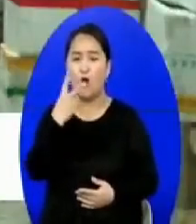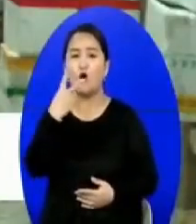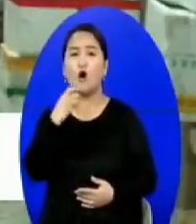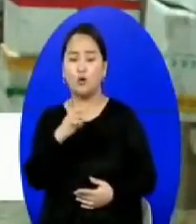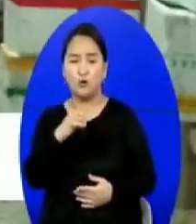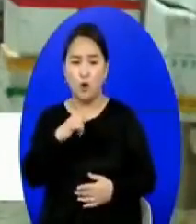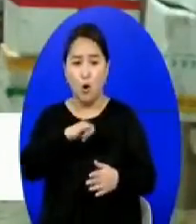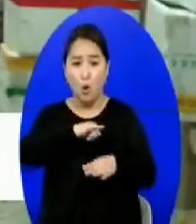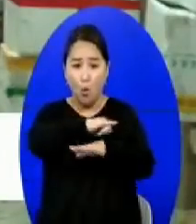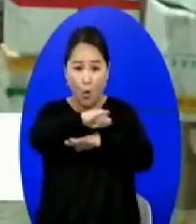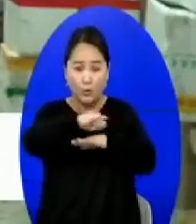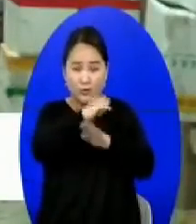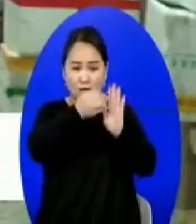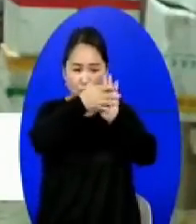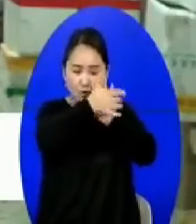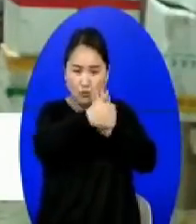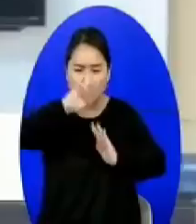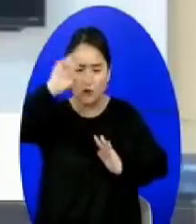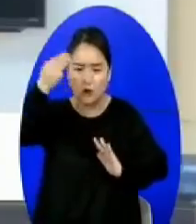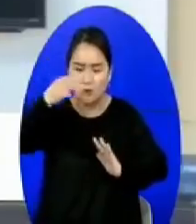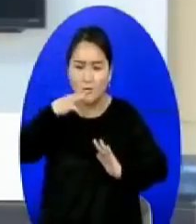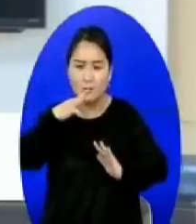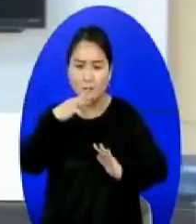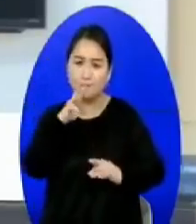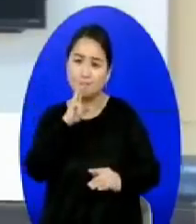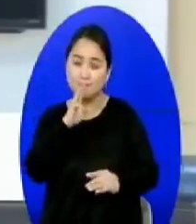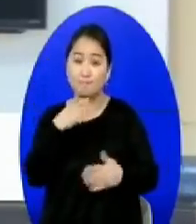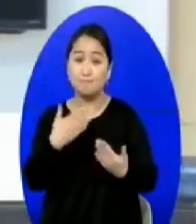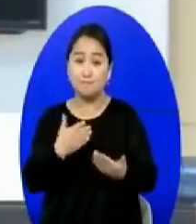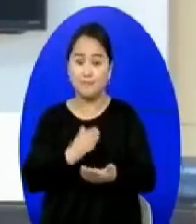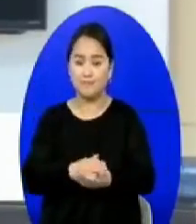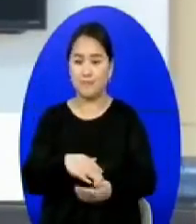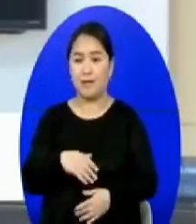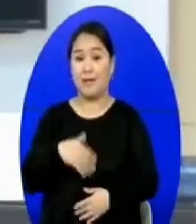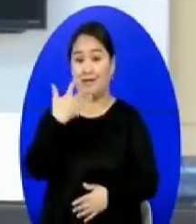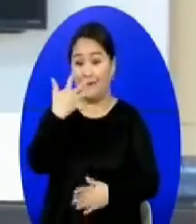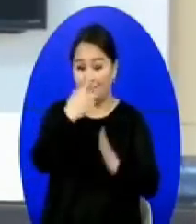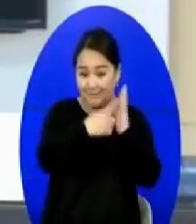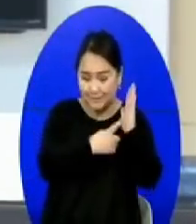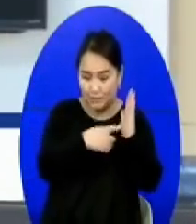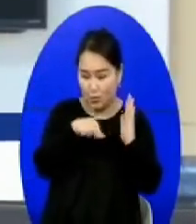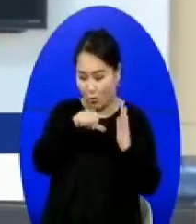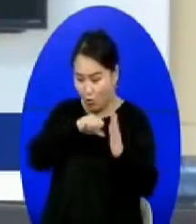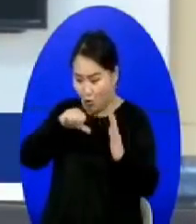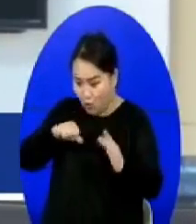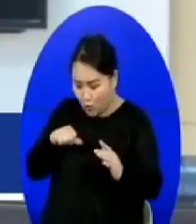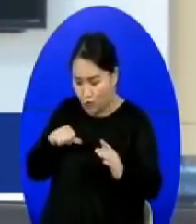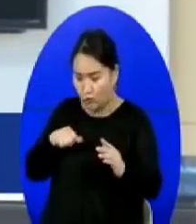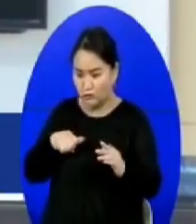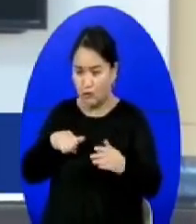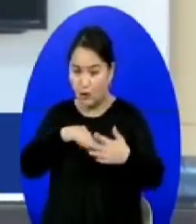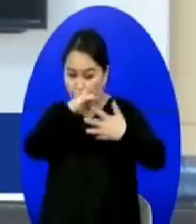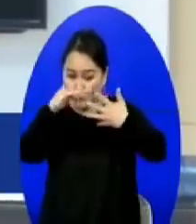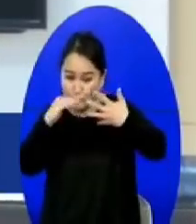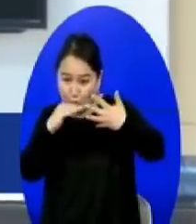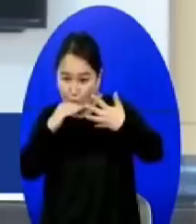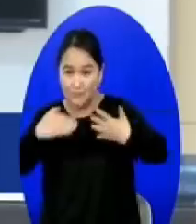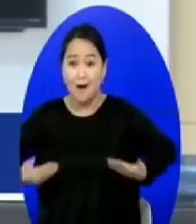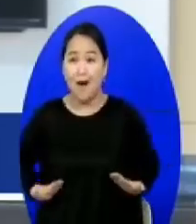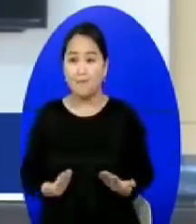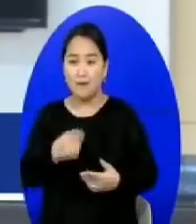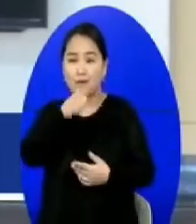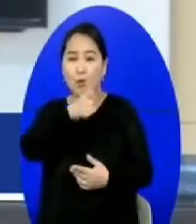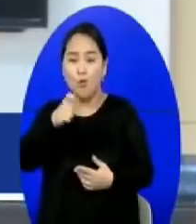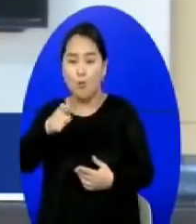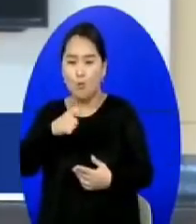тодтгол хийхийг хүсэж байгаагаа хэлсэн юм. 5 сар гэхэд бол одоо нөгөө өөрөө болгоод аваад авдаг байсан энэ дундаж давхаргын энэ хүмүүс маань